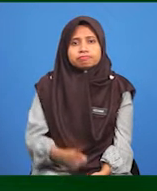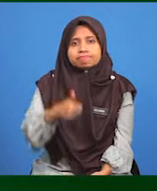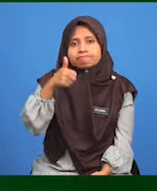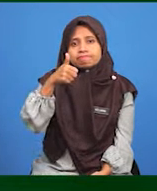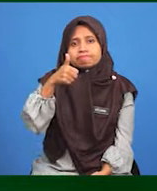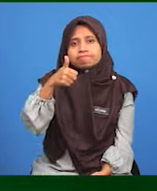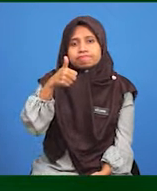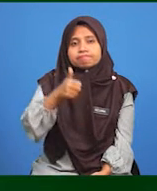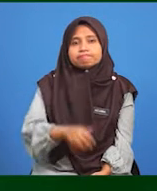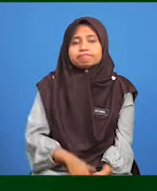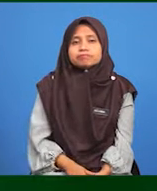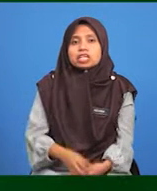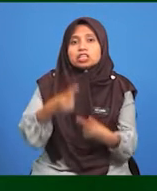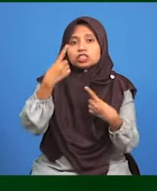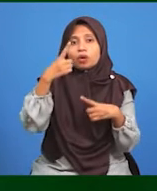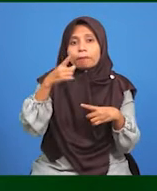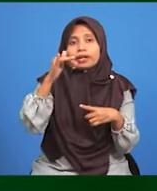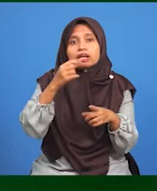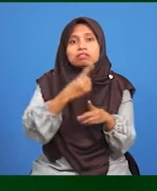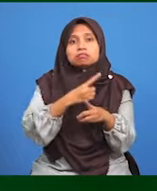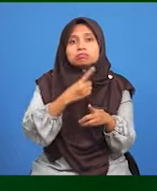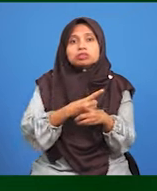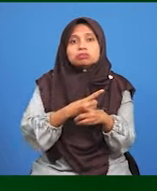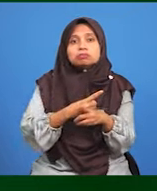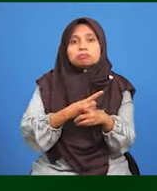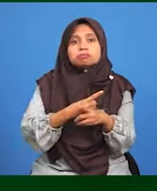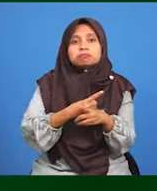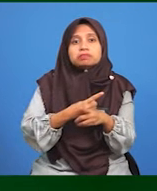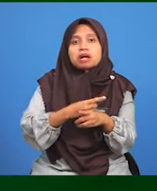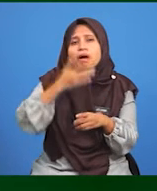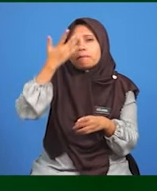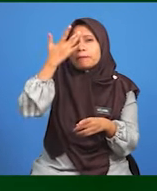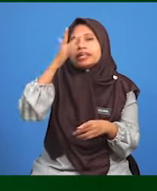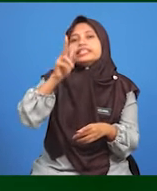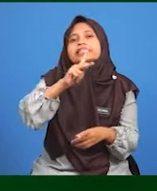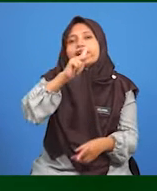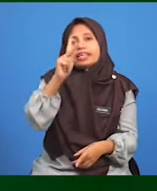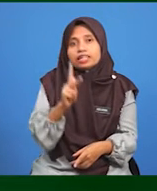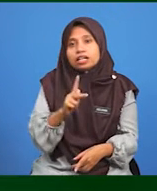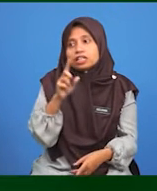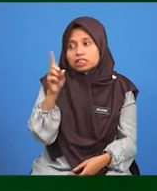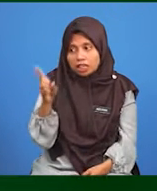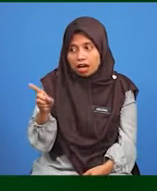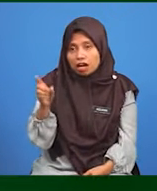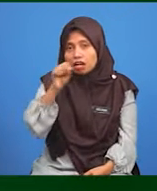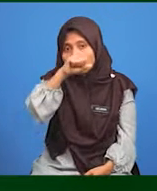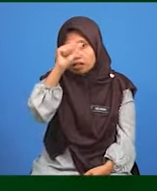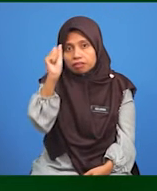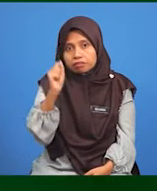bagus murid-murid capai yang tepat adalah pandai kah dia